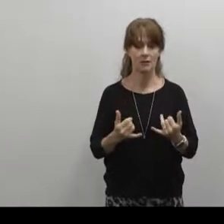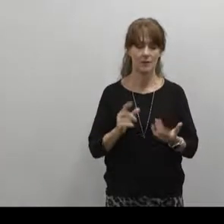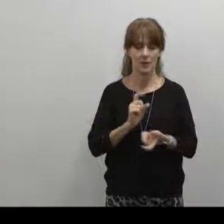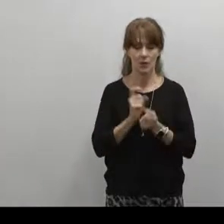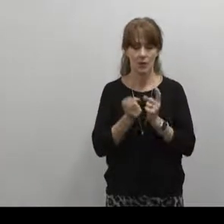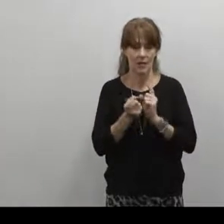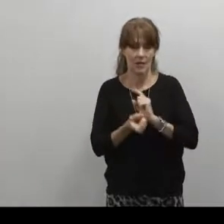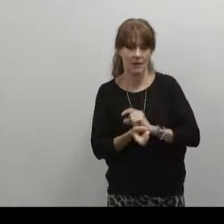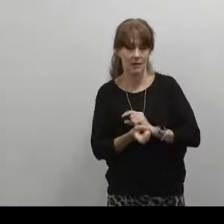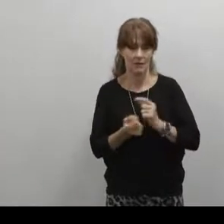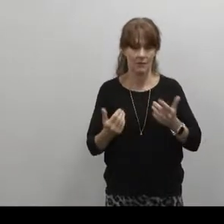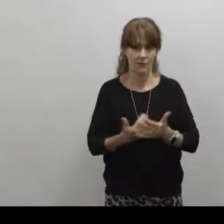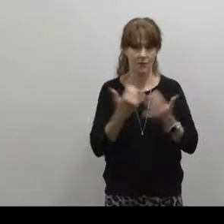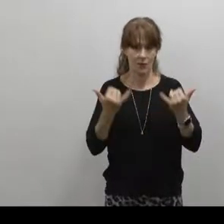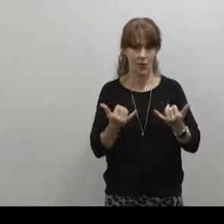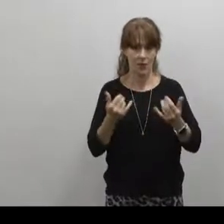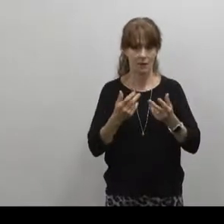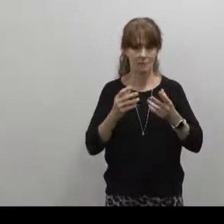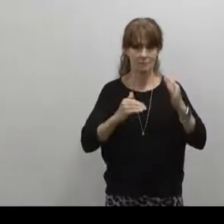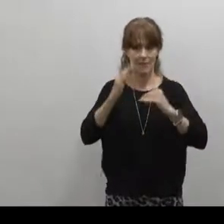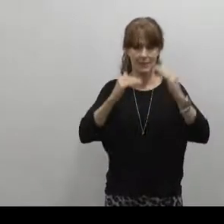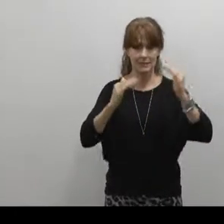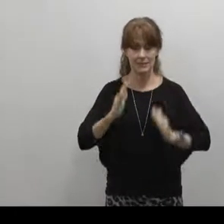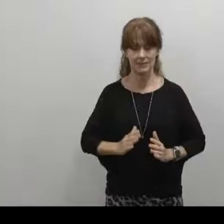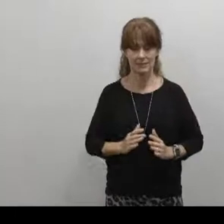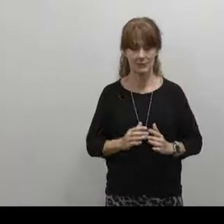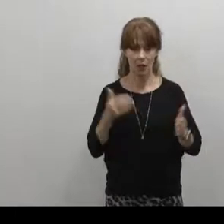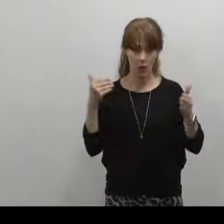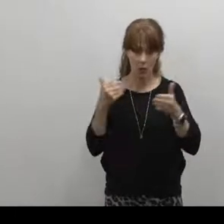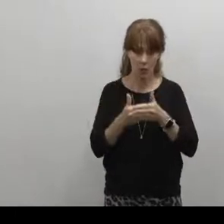anh tầm ở ban tầm nếp